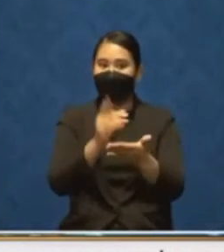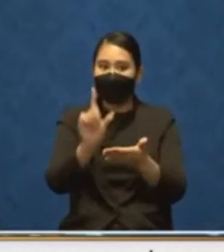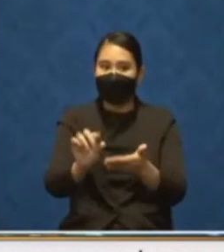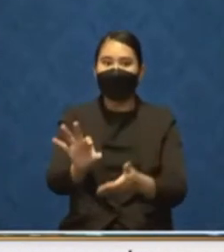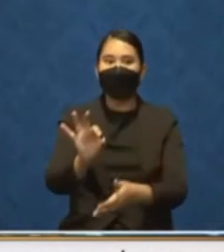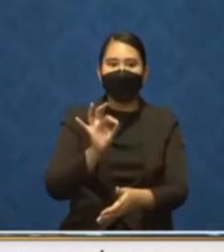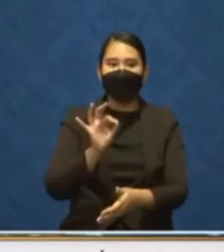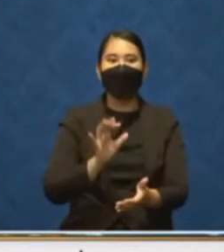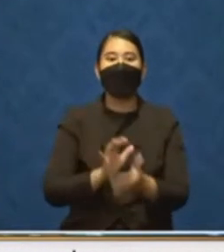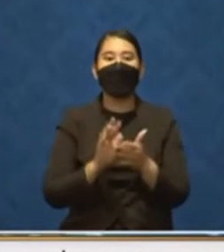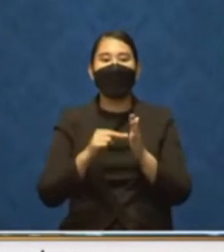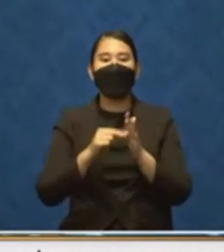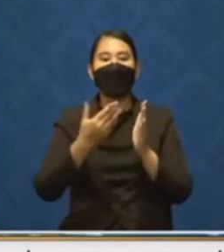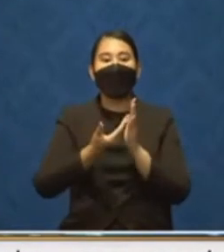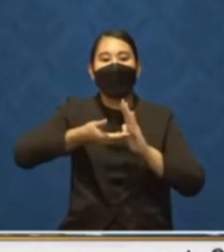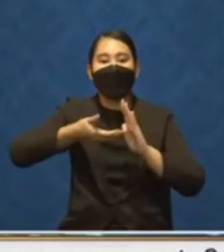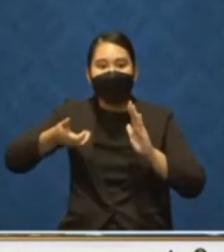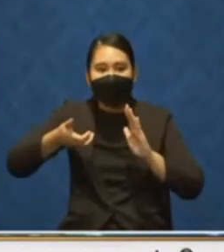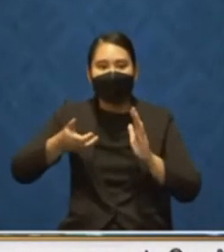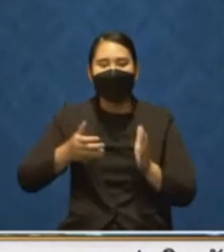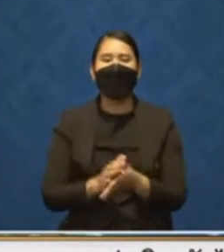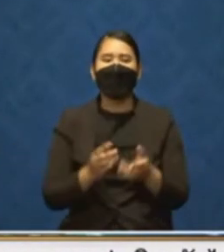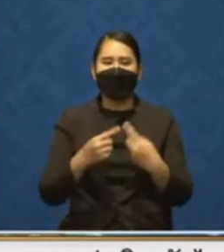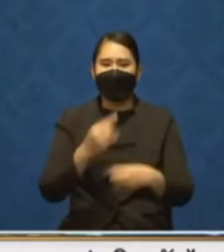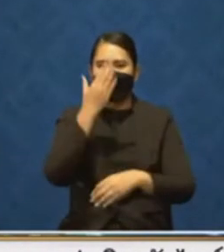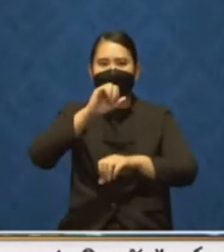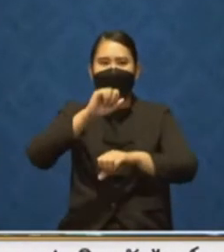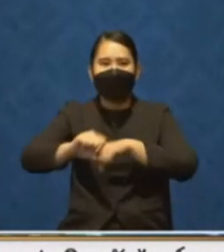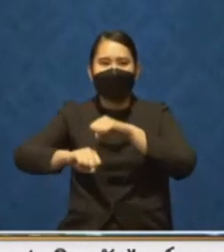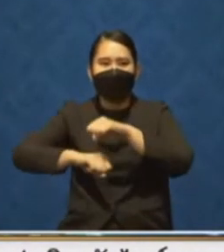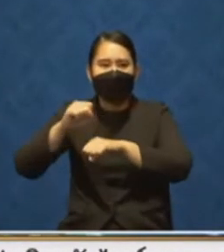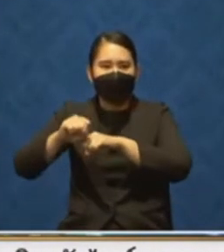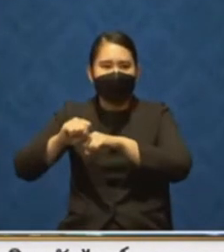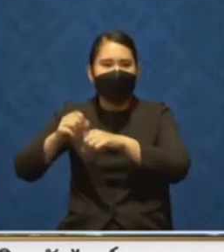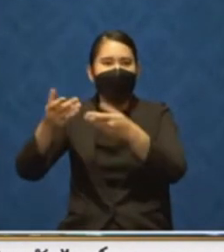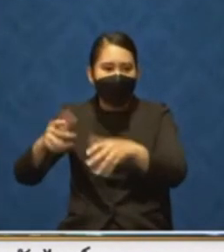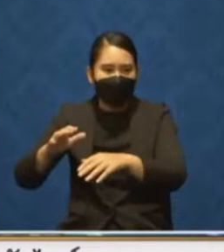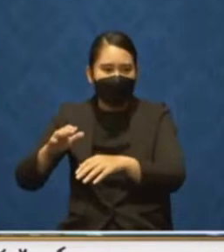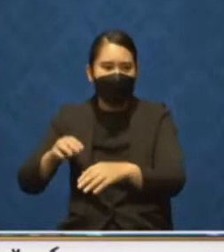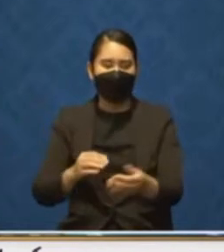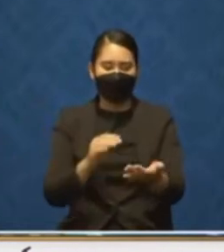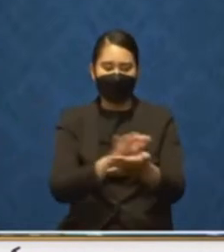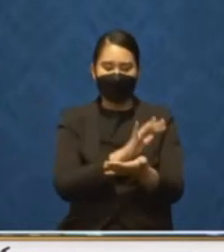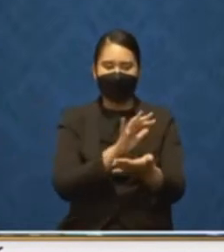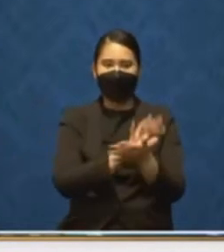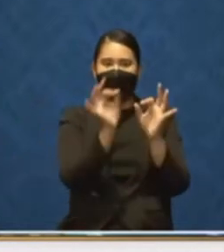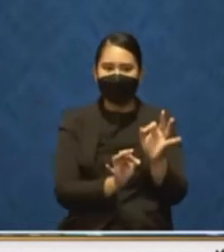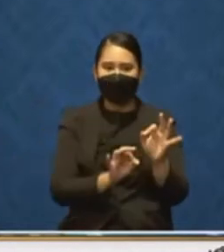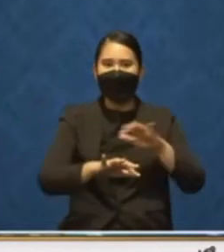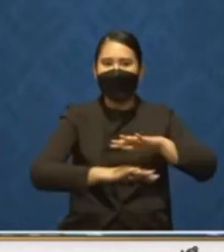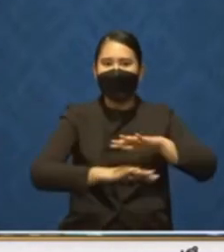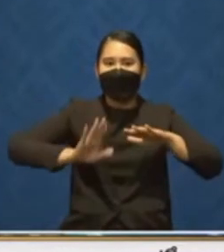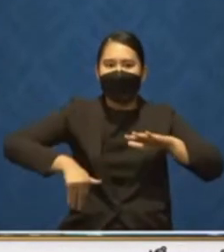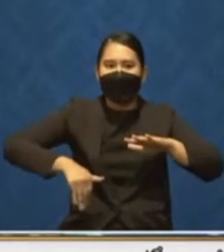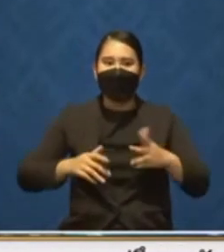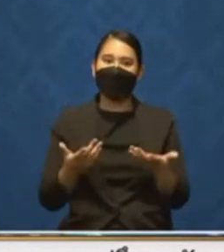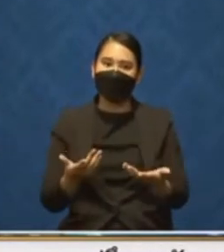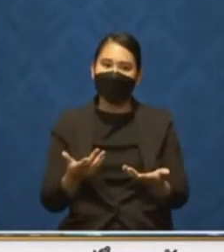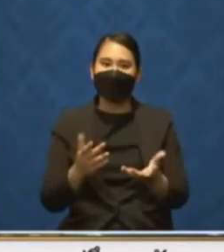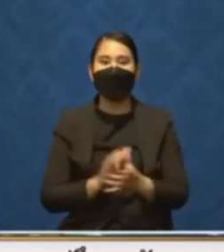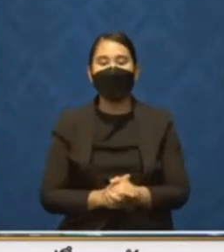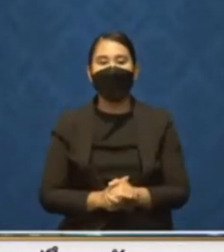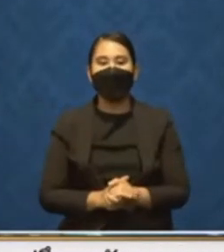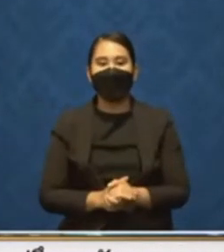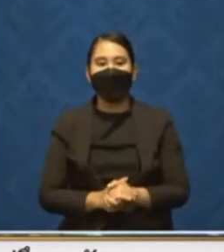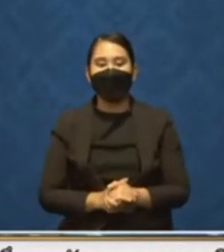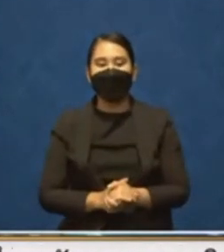การเบิกงบประมาณแต่อันนี้สร้างก่อนทั้งหมดเป็นประจำสรุปแล้วนี่คือวิธีการทำมาหากินการปลูกเป็นโตของกองทัพ